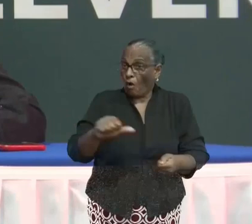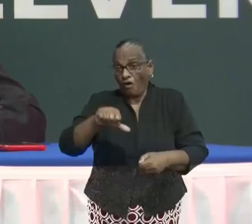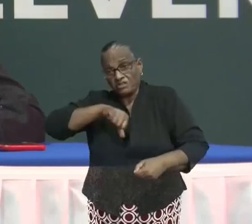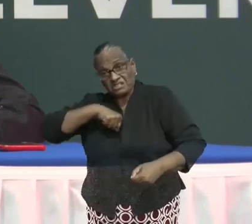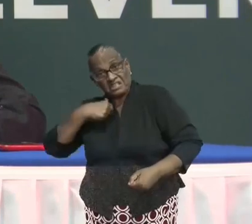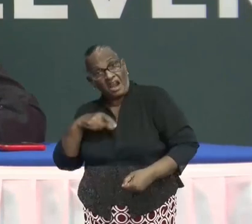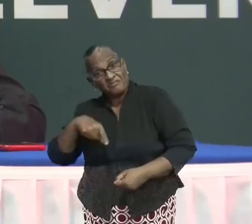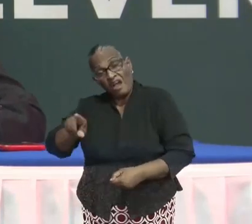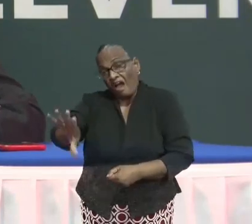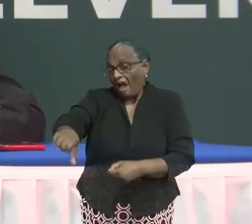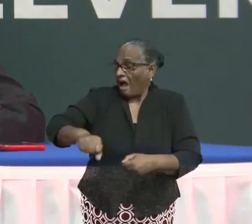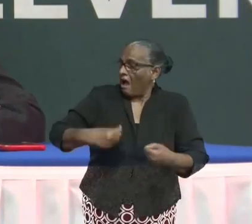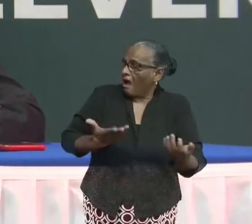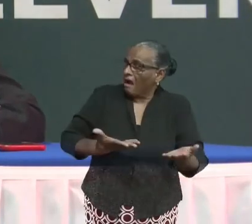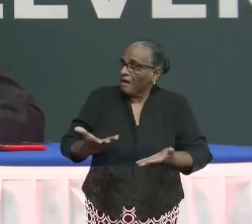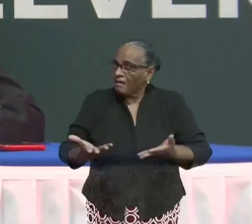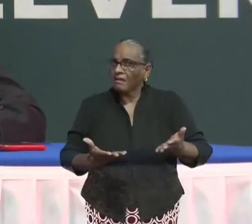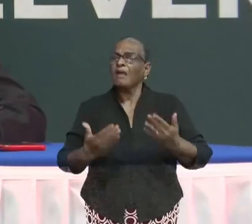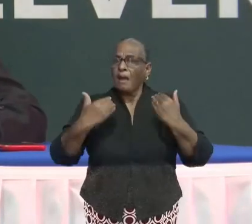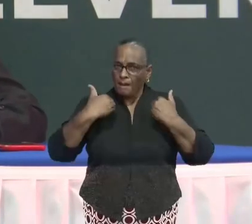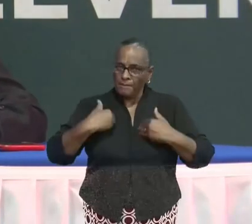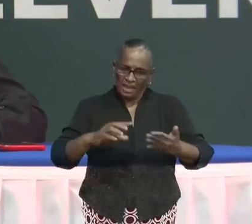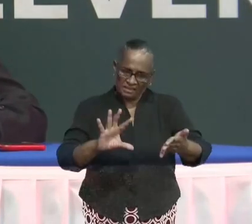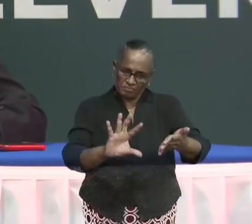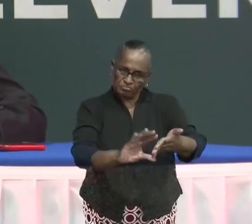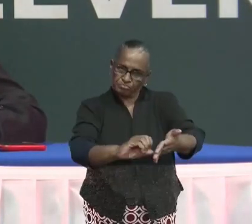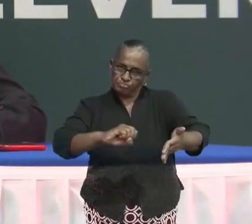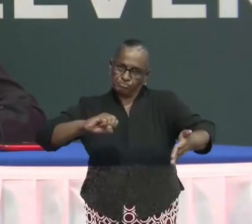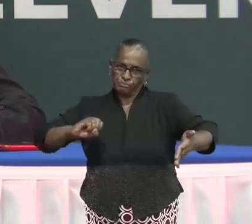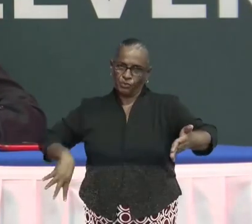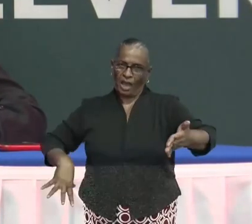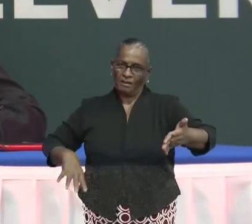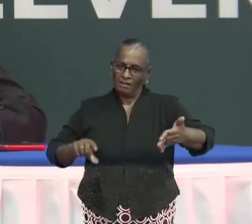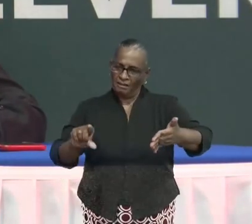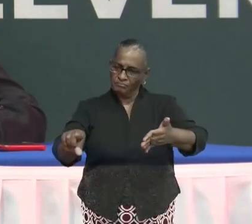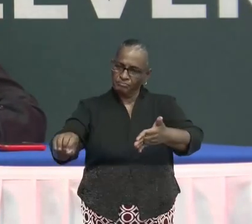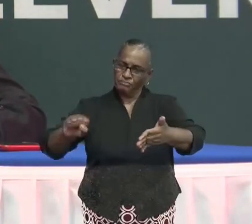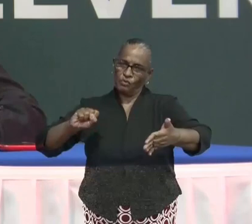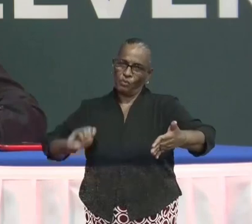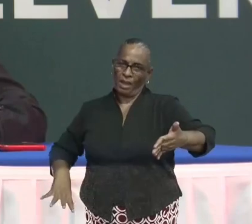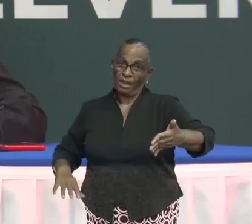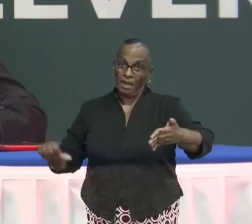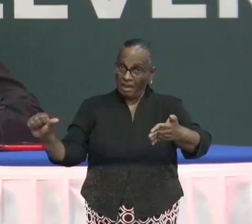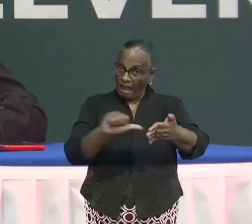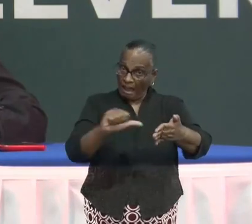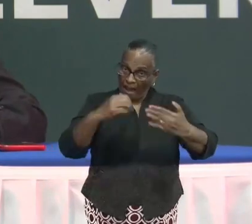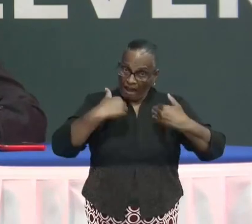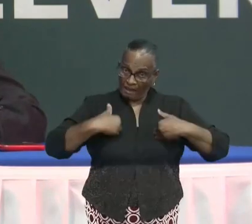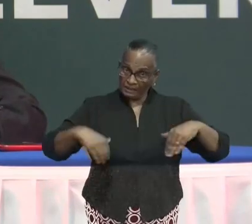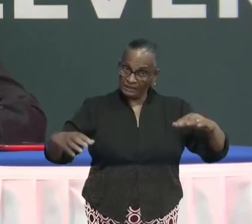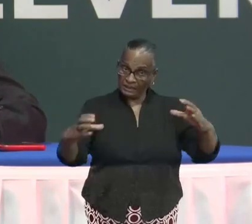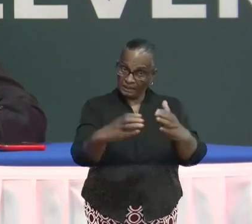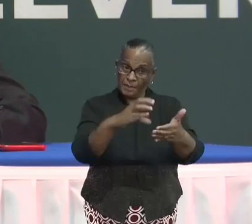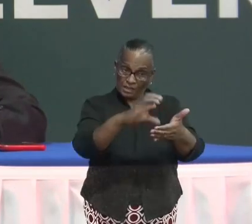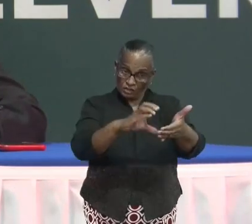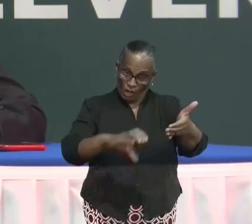teka pakket. Des maar dat we puur uit de lees en de rest voor des maar ook kies den pakket.